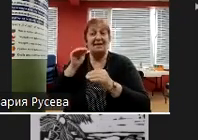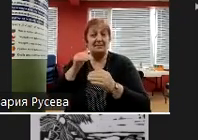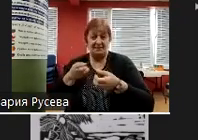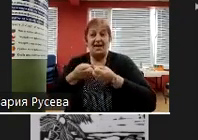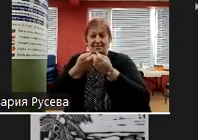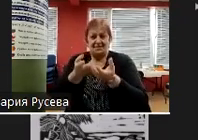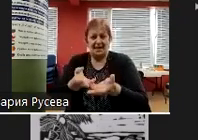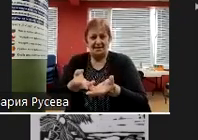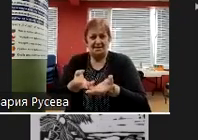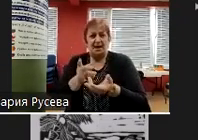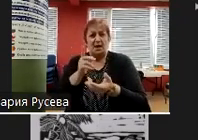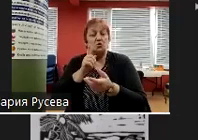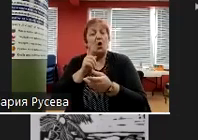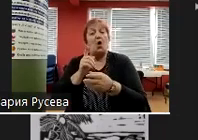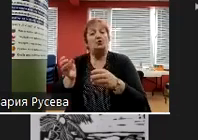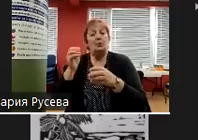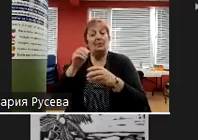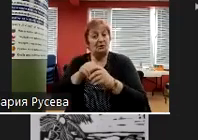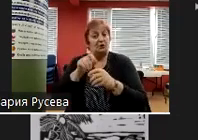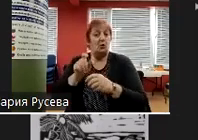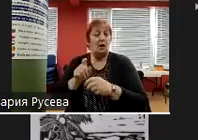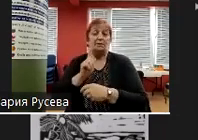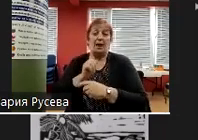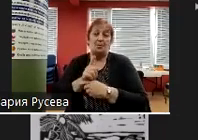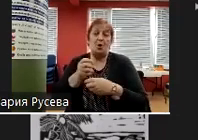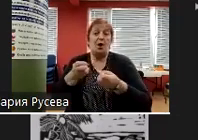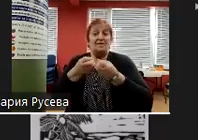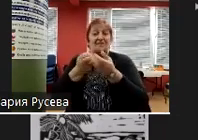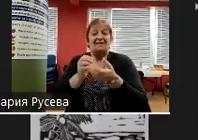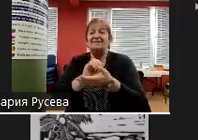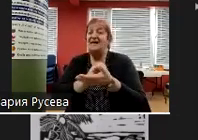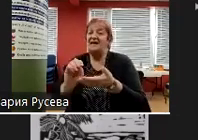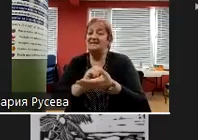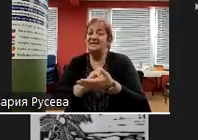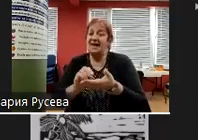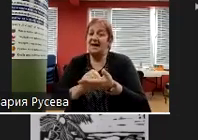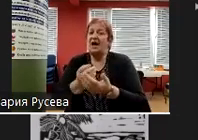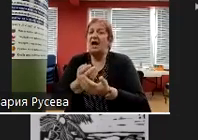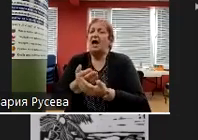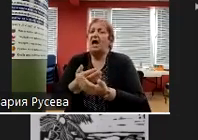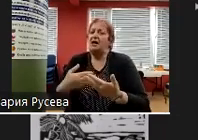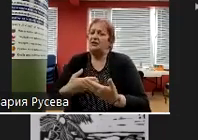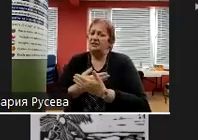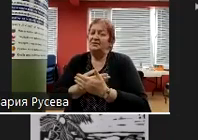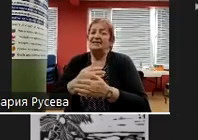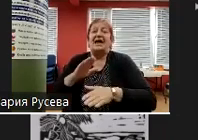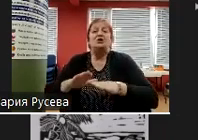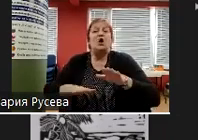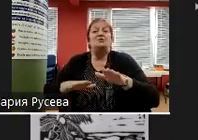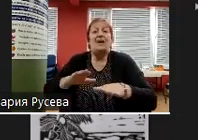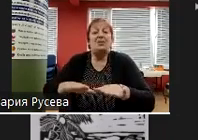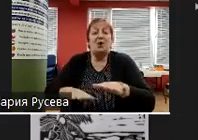дадена, но допълнително хората могат да си дадат заявки и изисквания за достъпност.